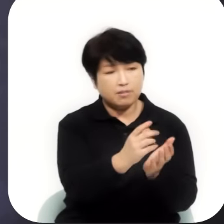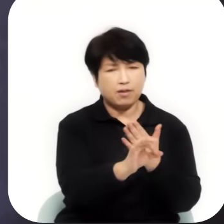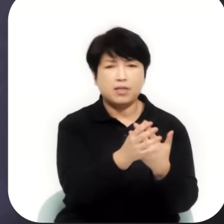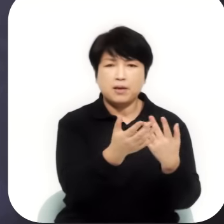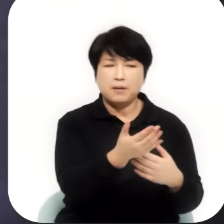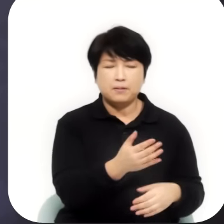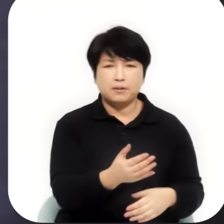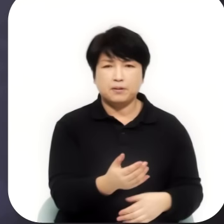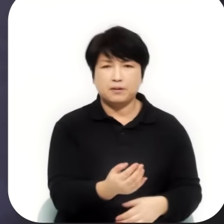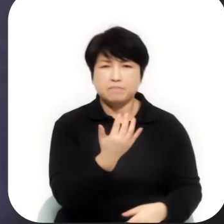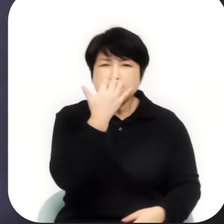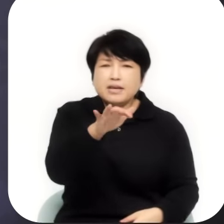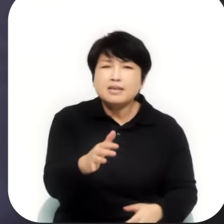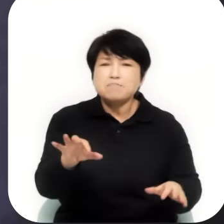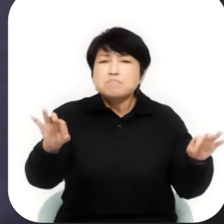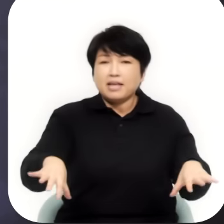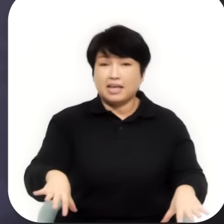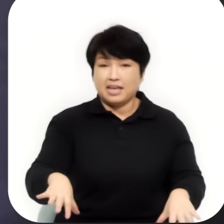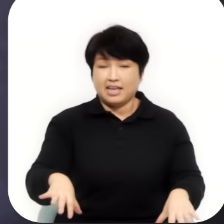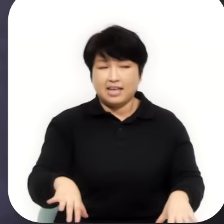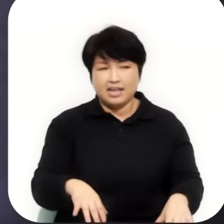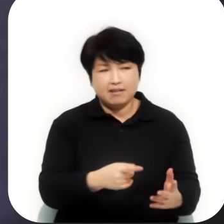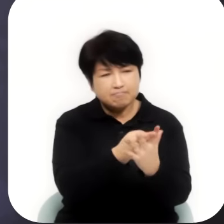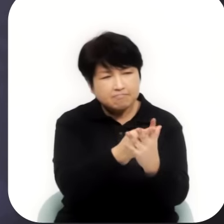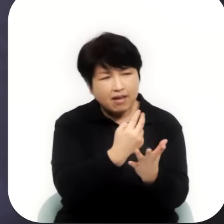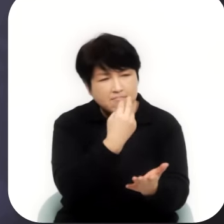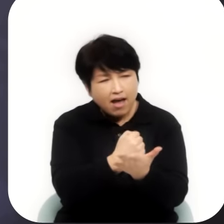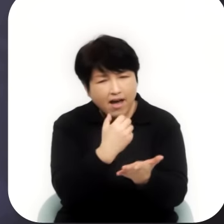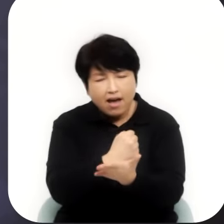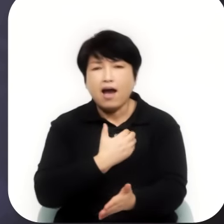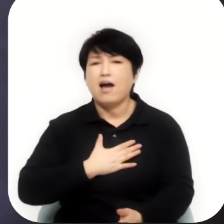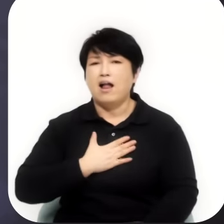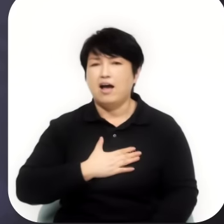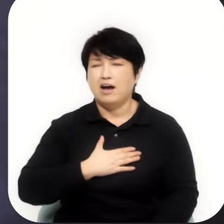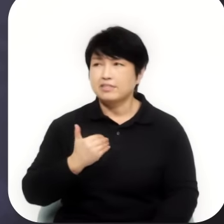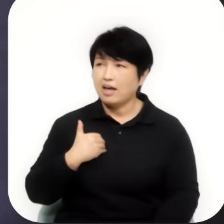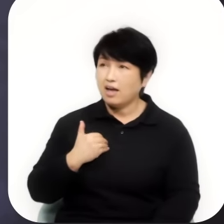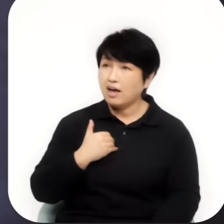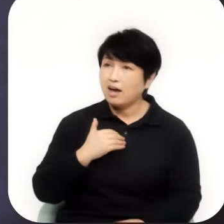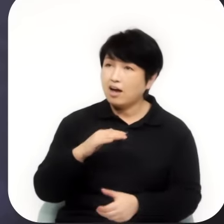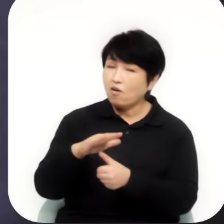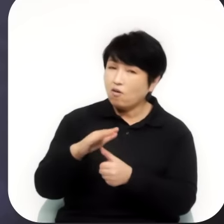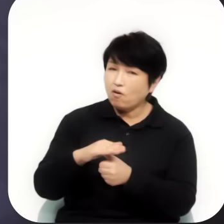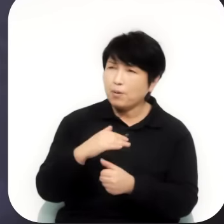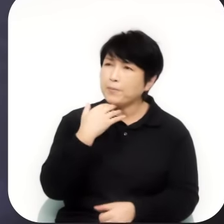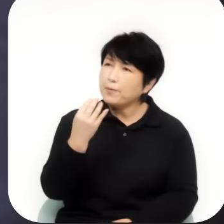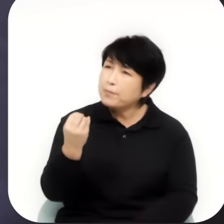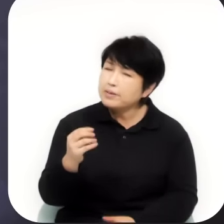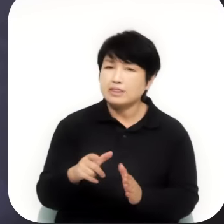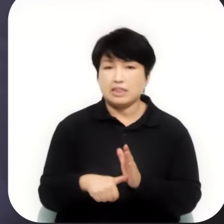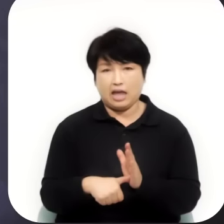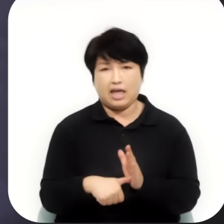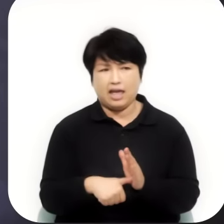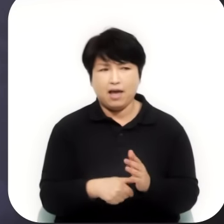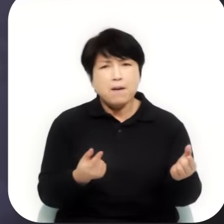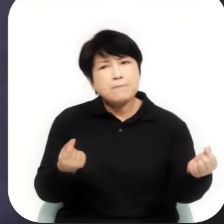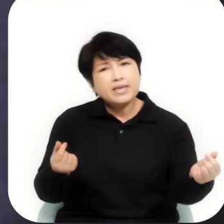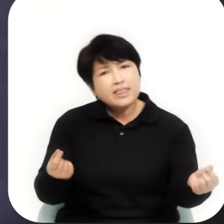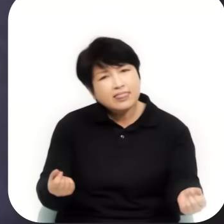적응하거든요. 그럼 빨리 알아차리고 왜? 아 이거 우리 내 몇 살 때 농촌 수준하고